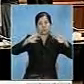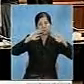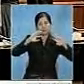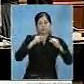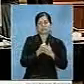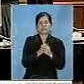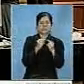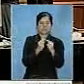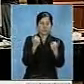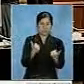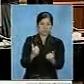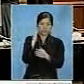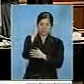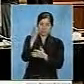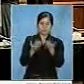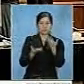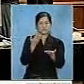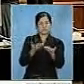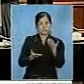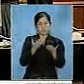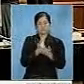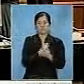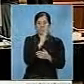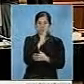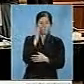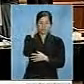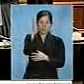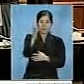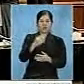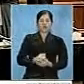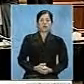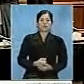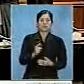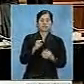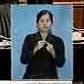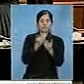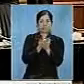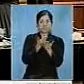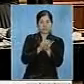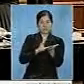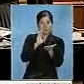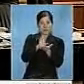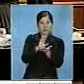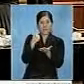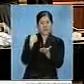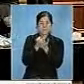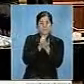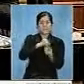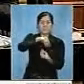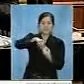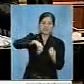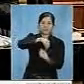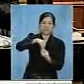ไม่กี่ปีข้างหน้ายังพอรับไหวนะครับแต่ถ้าข้ามทศวรรษไปต้นทุนที่งบประมาณจะต้องจัดมาดูแลในเรื่องของ